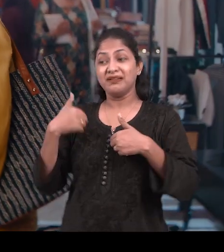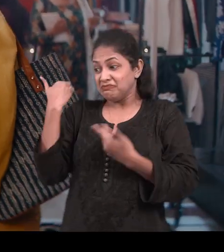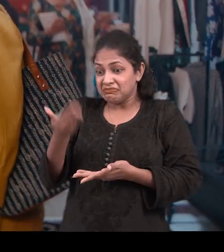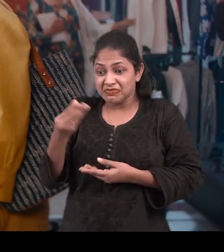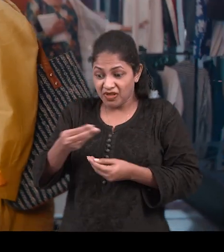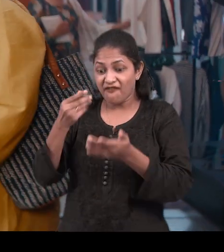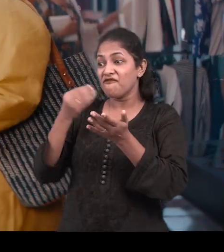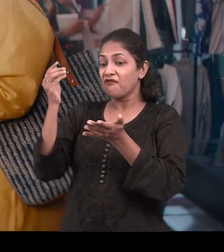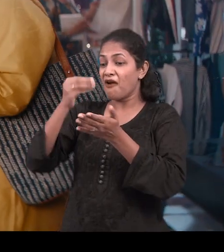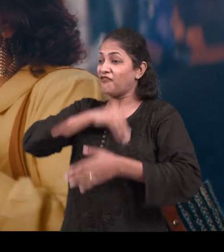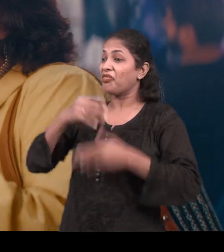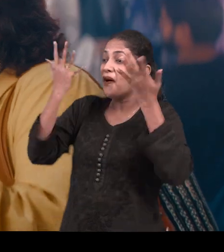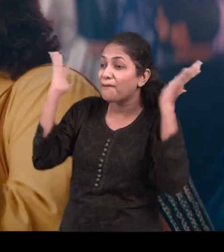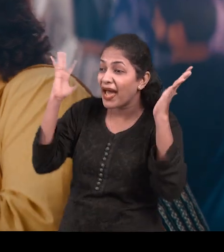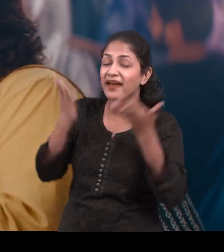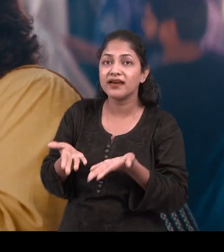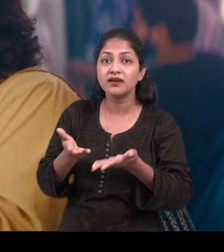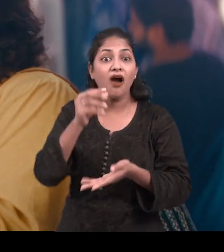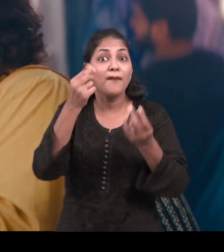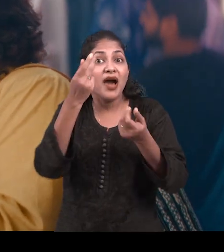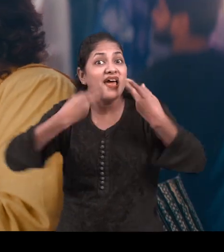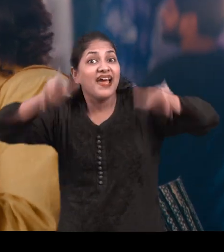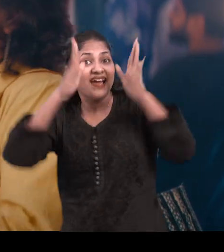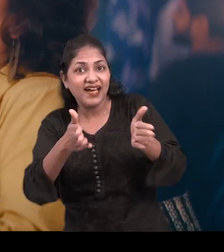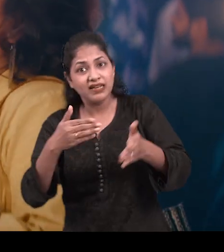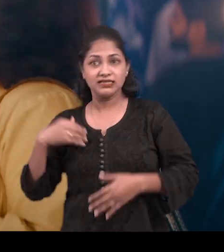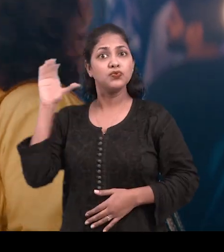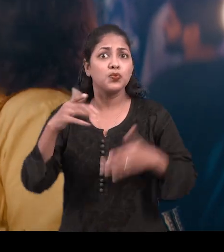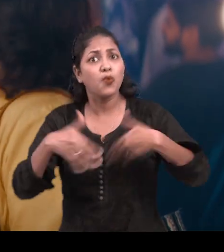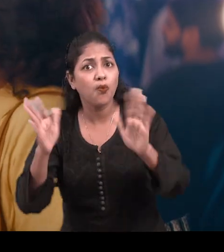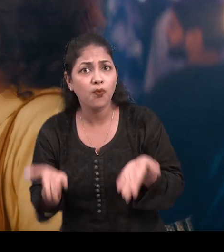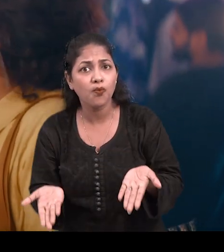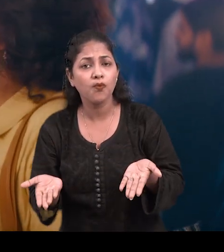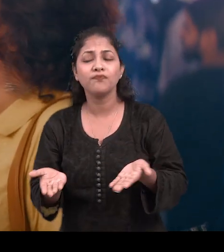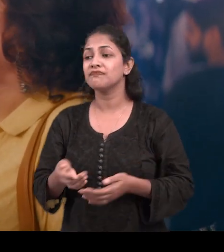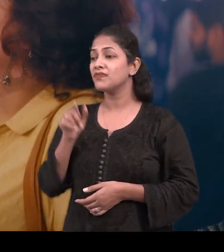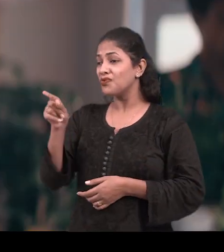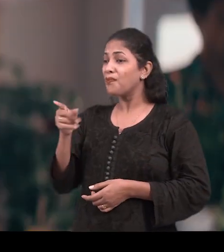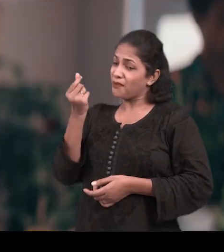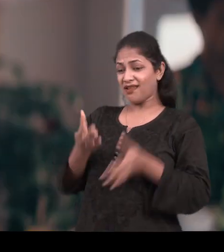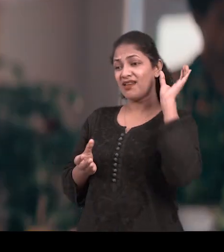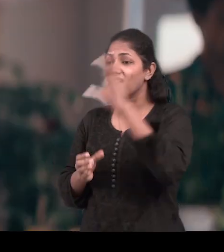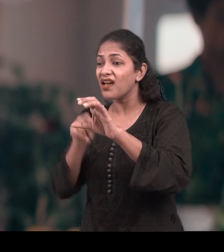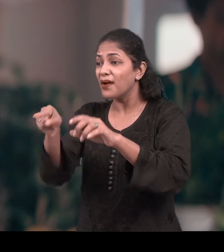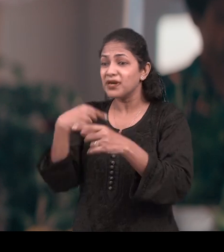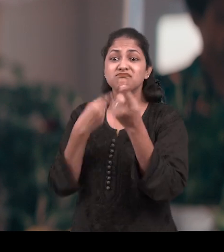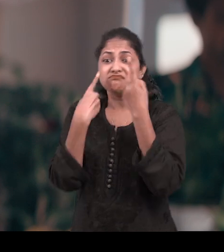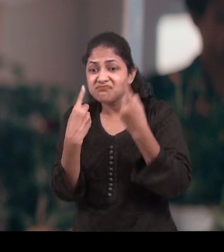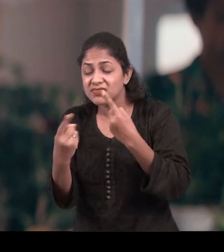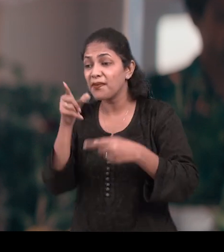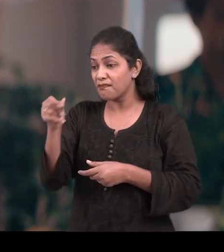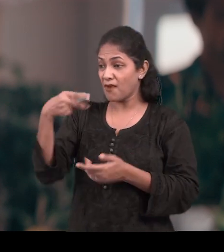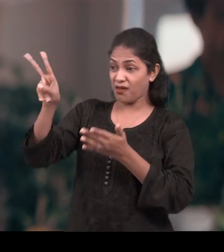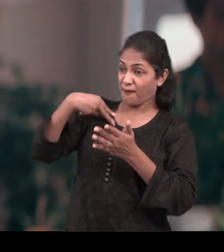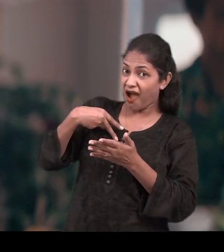જ દિવસમાં મને કેટલો ફાયદો થયો છે. હા, તો તારા પૈસા ડબલ થઈ ગયા. શું હું પણ રોકાણ કરી શકું આમાં? તે પૈસા રોકી તો દીધા, પણ